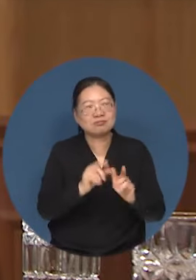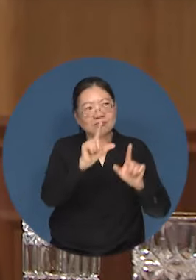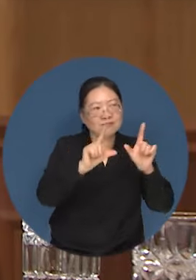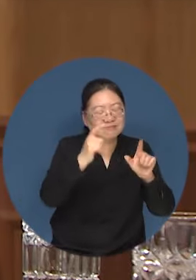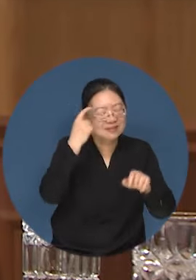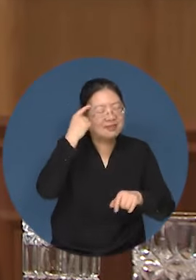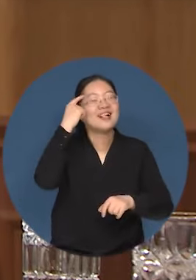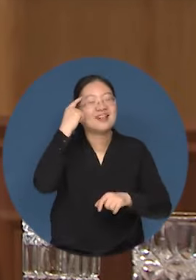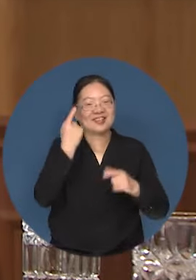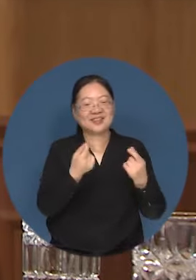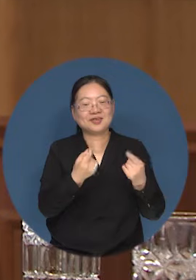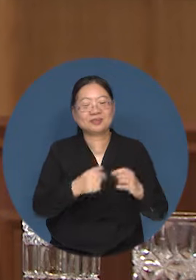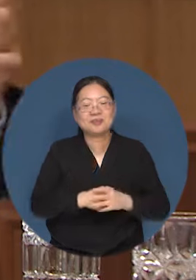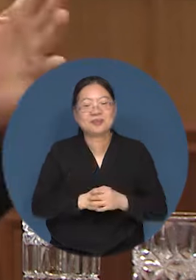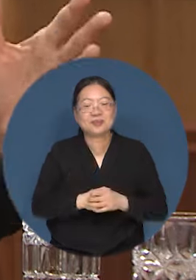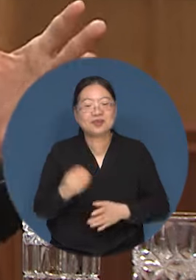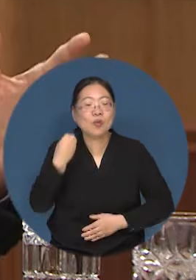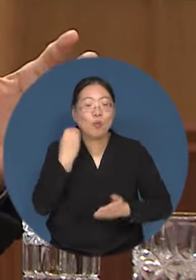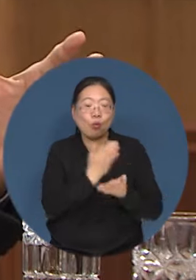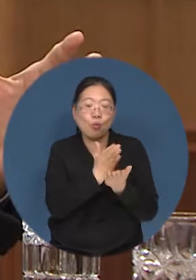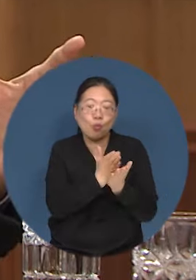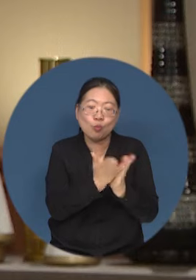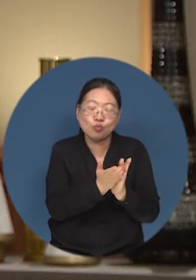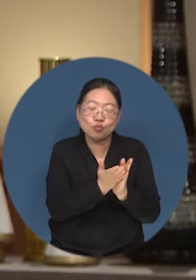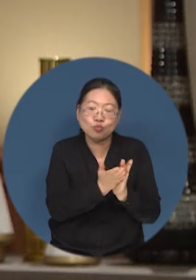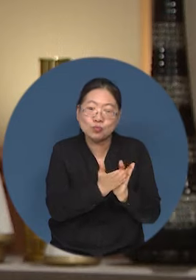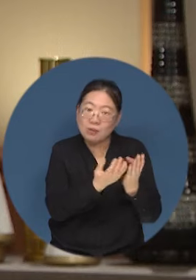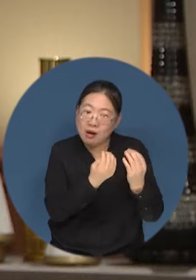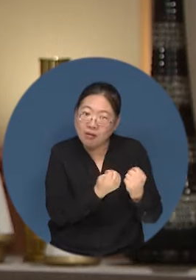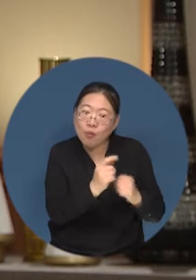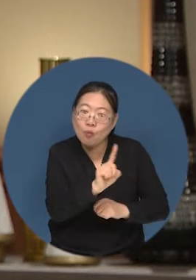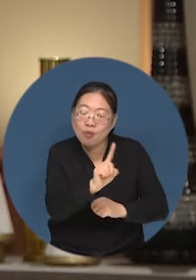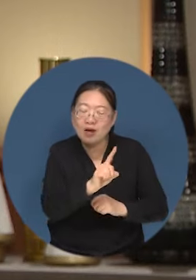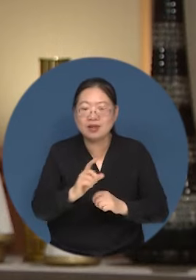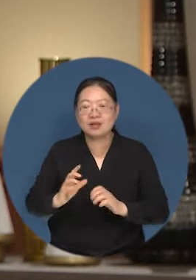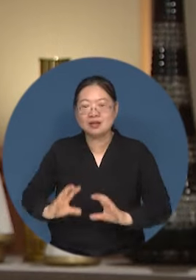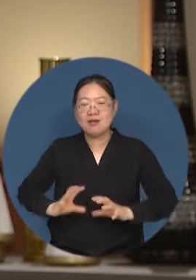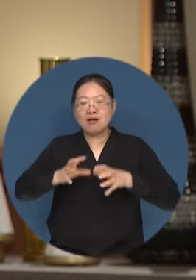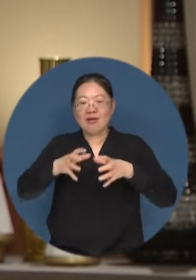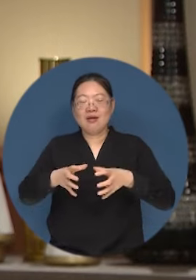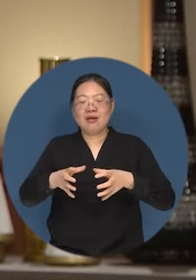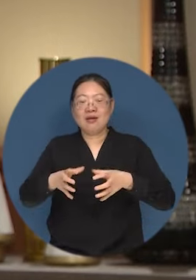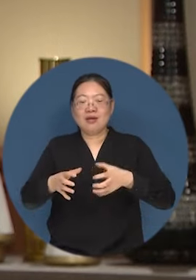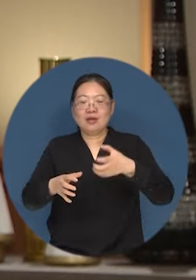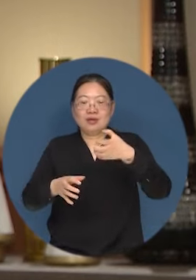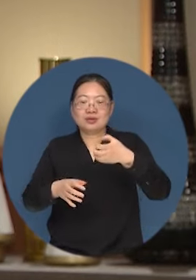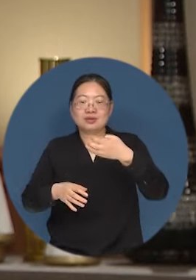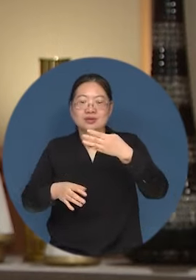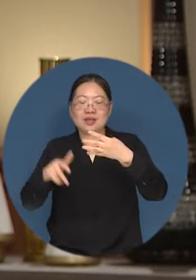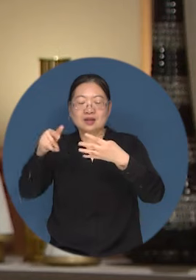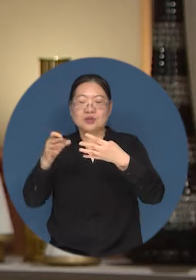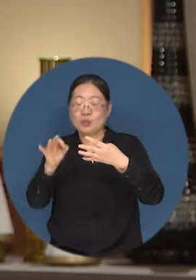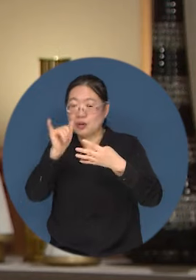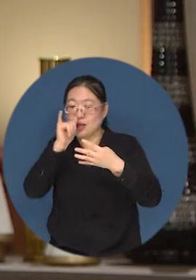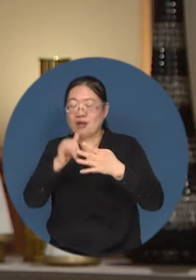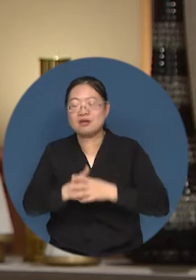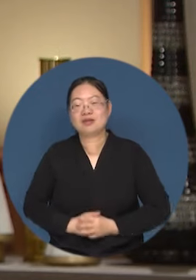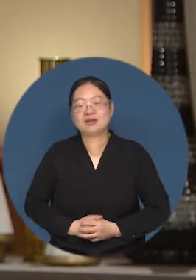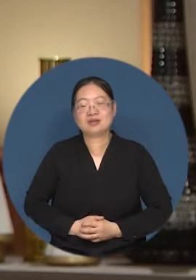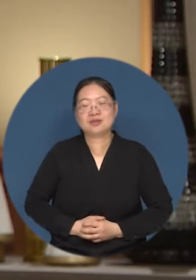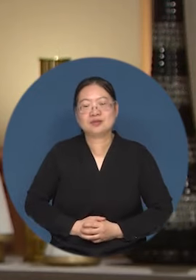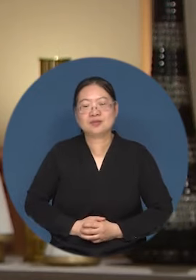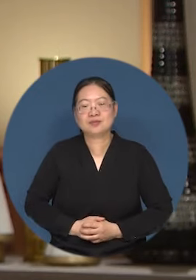떠오릅니다. 네. 네. 고래의 종류가 많아요? 고래는 전 세계 94종이 있습니다. 94종이